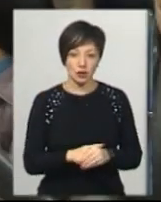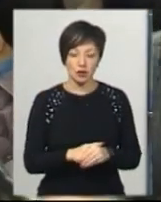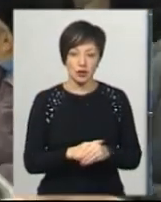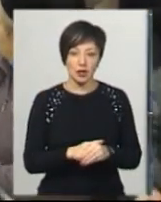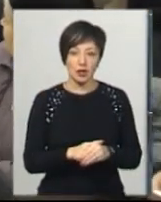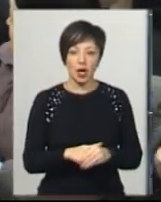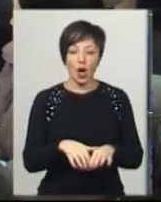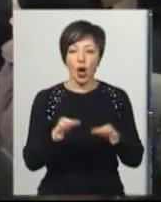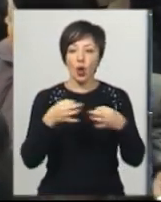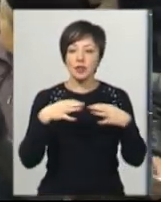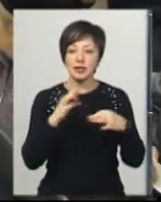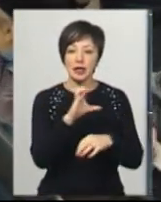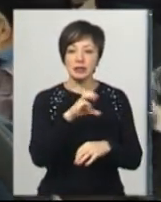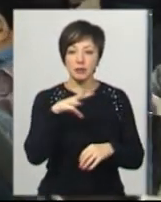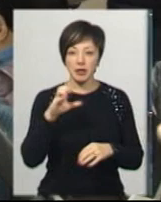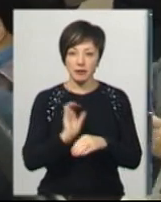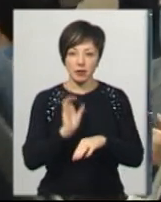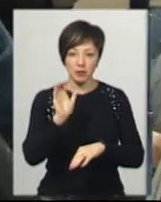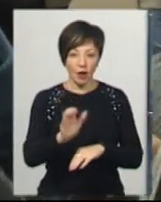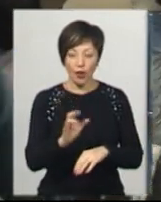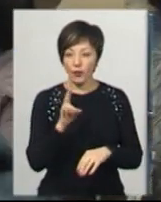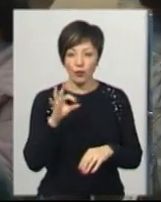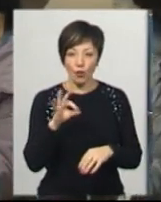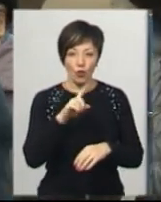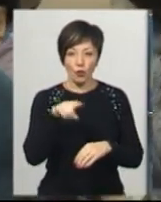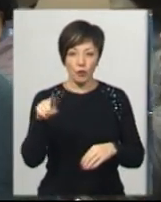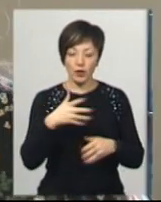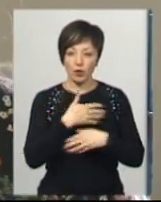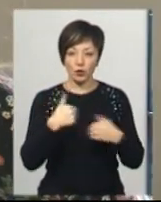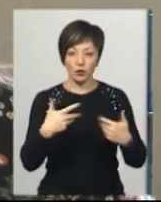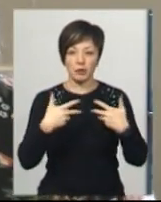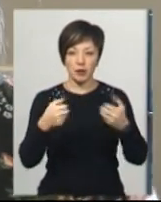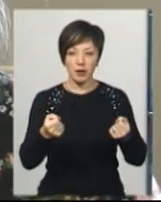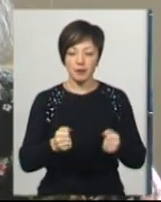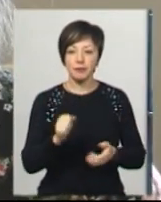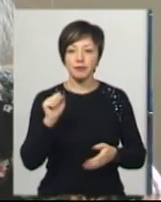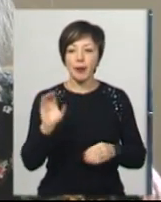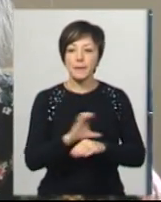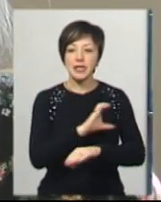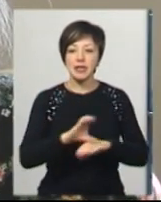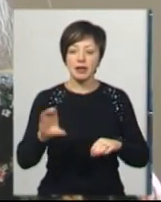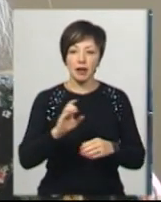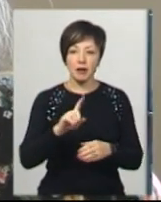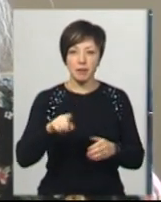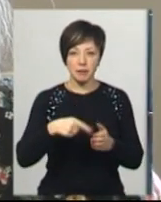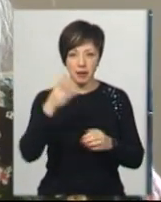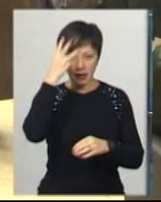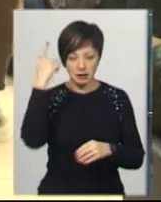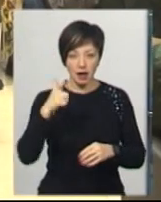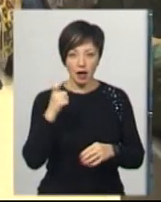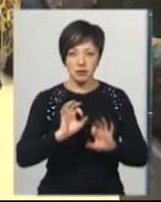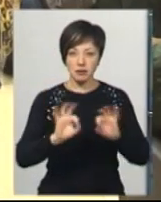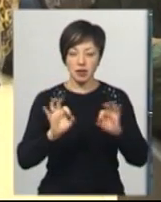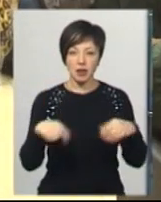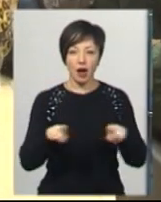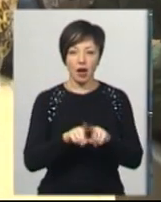Розказали, як смс-ку послати, відправити. Но номер не хочу приймати. Прес-секретарка ПАТ «Хмельницькгаз» Леся Андрейко каже,